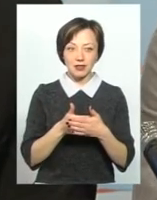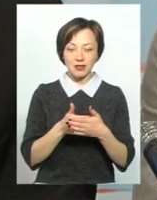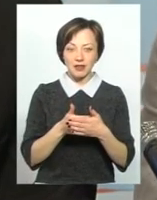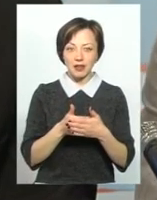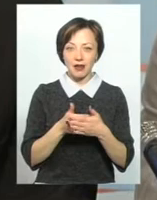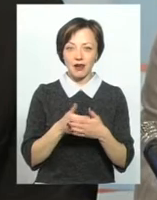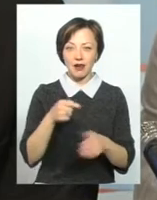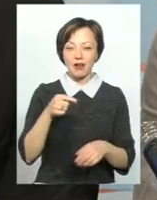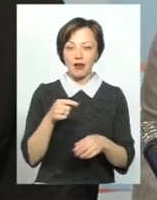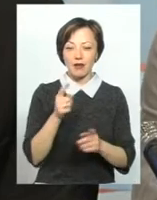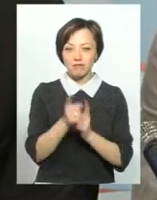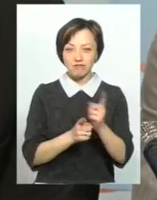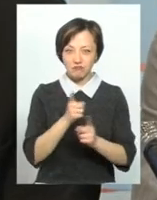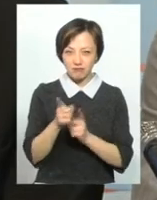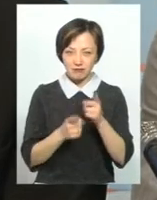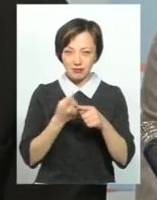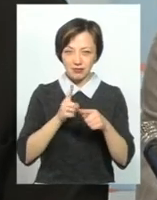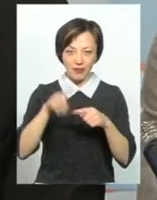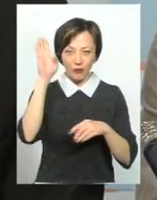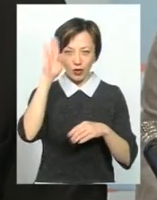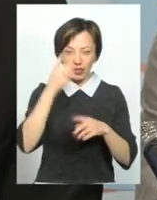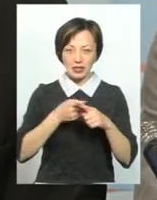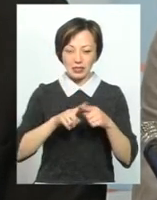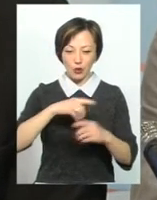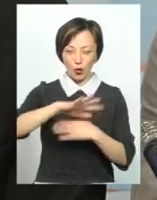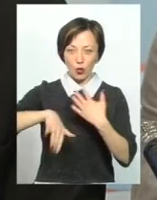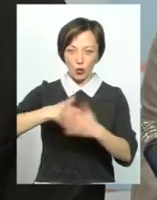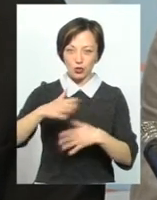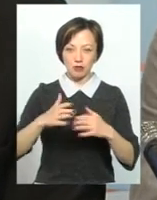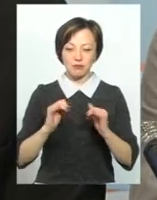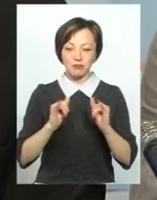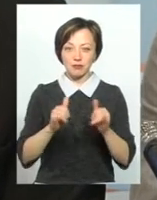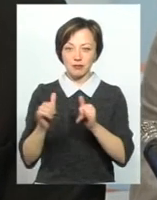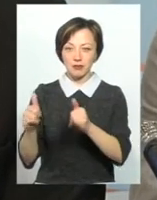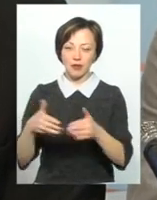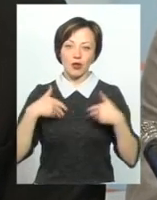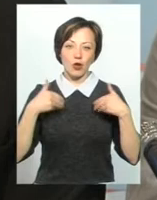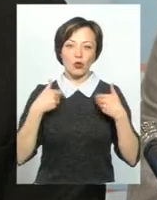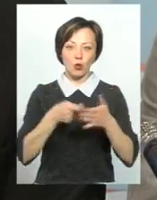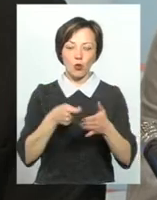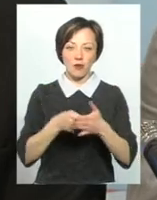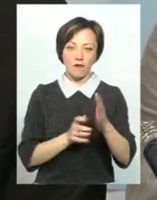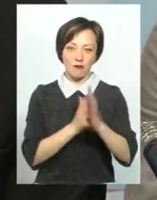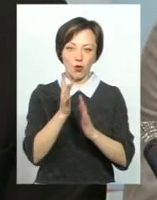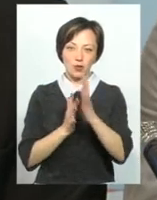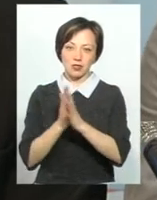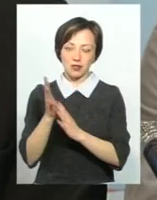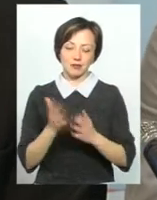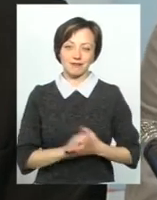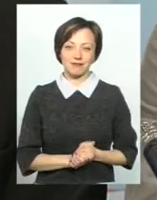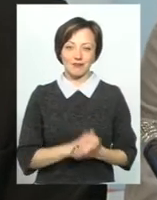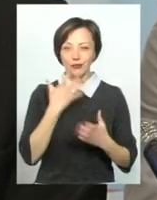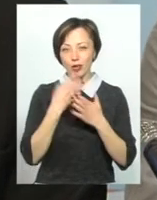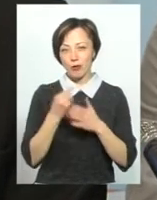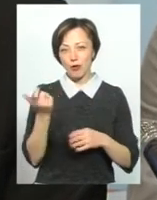відбулись певні реакції, і цей розчин вже використовується як добрива у своєму